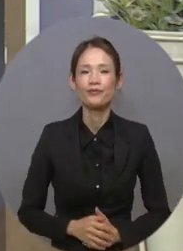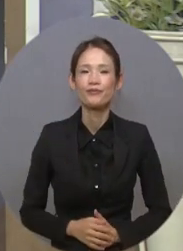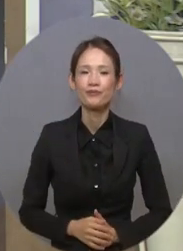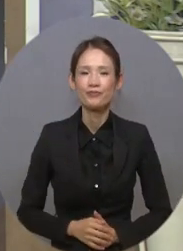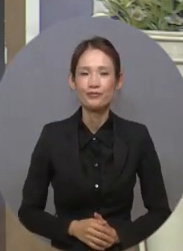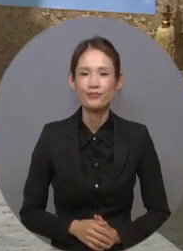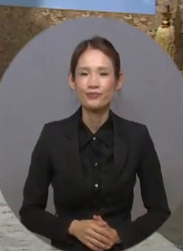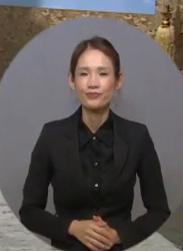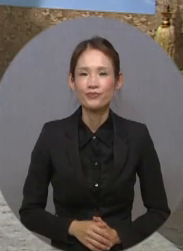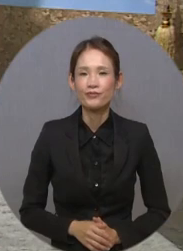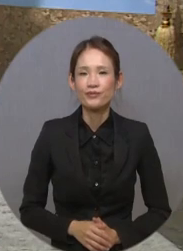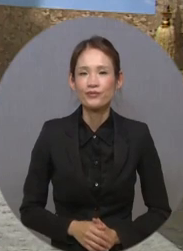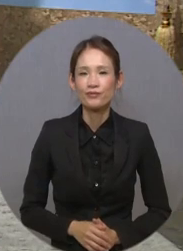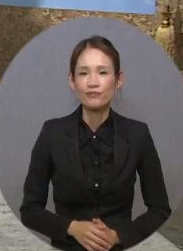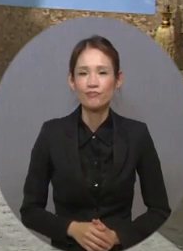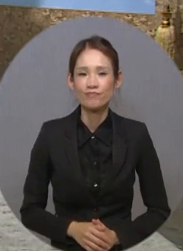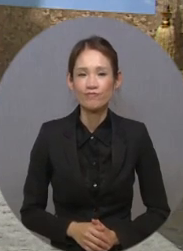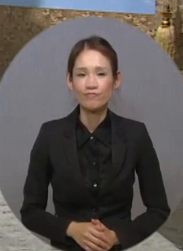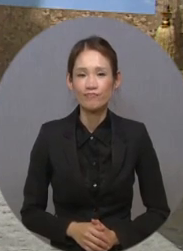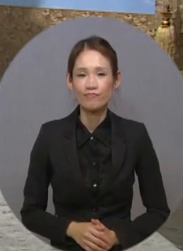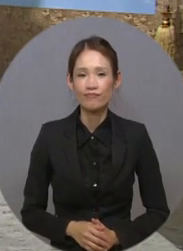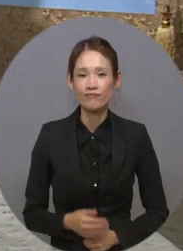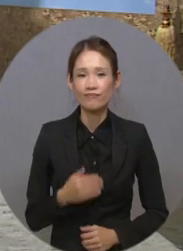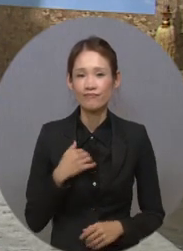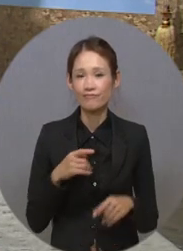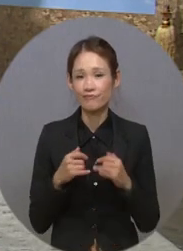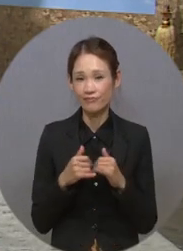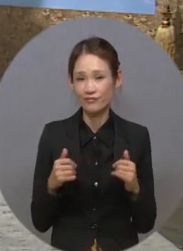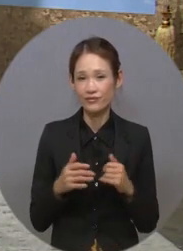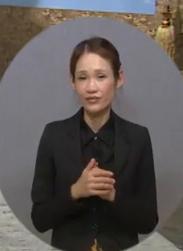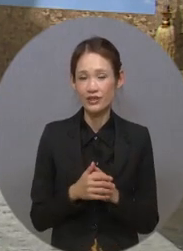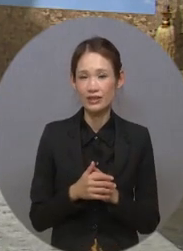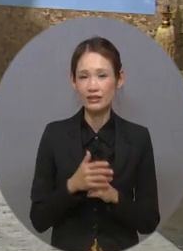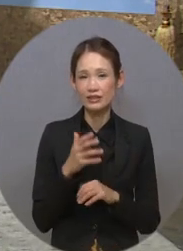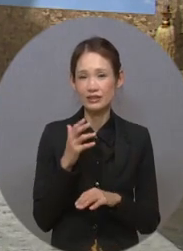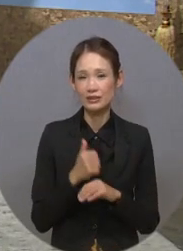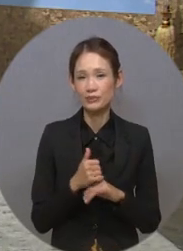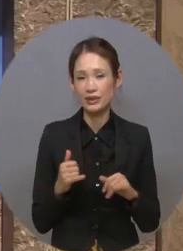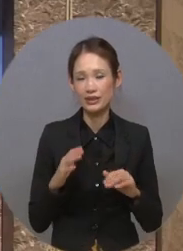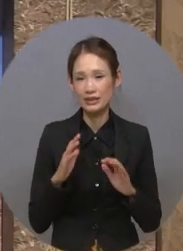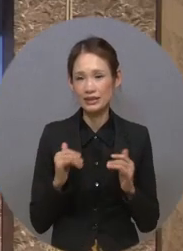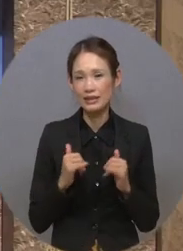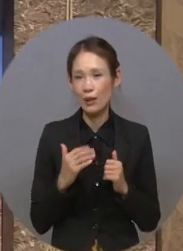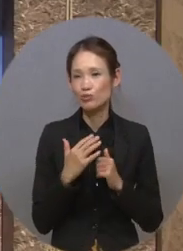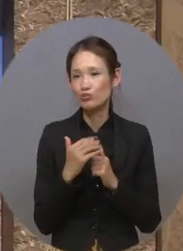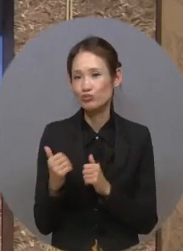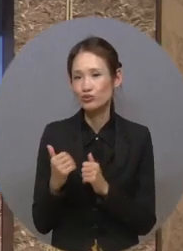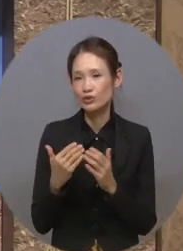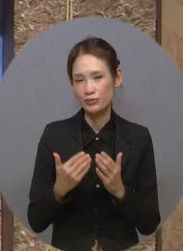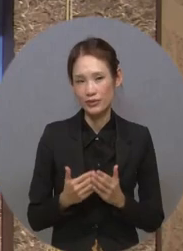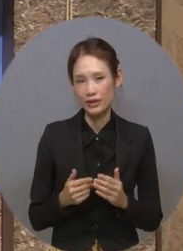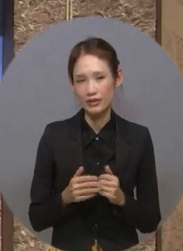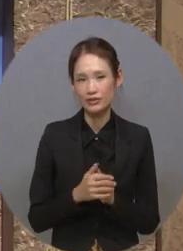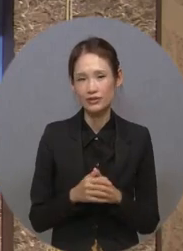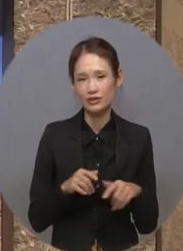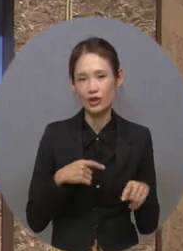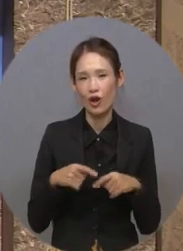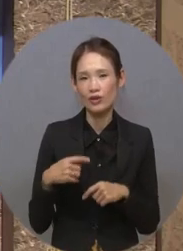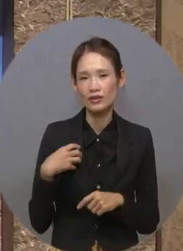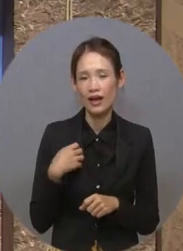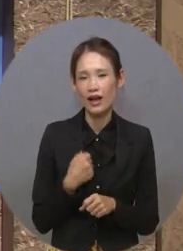싶으신가요? 어떤 정치인이나마나 저는 어차피 시민의 부름을 받고 어떤 정치를 하고 있으니까